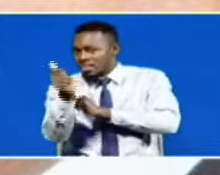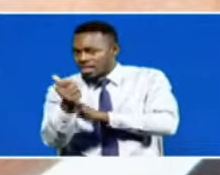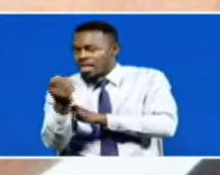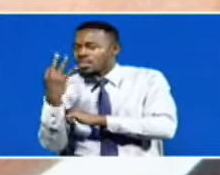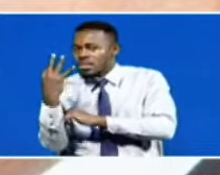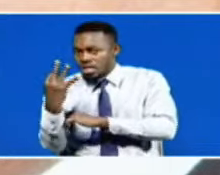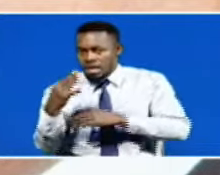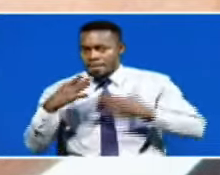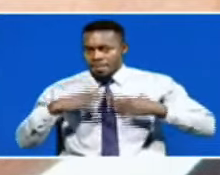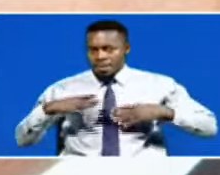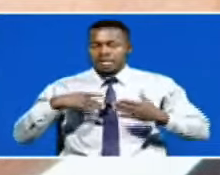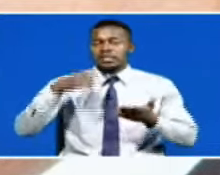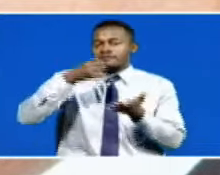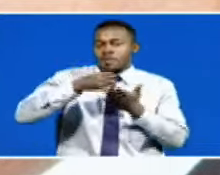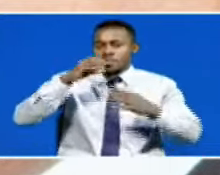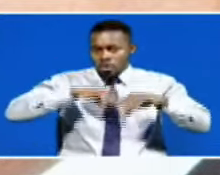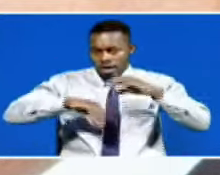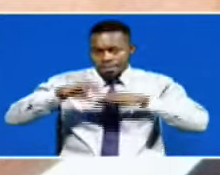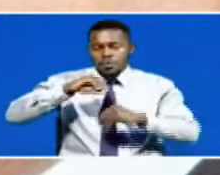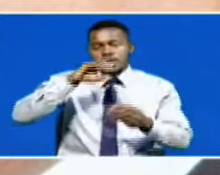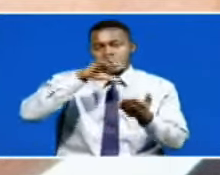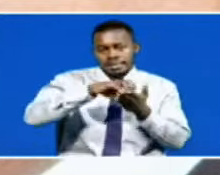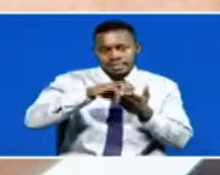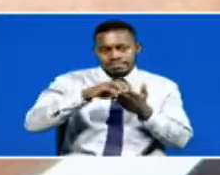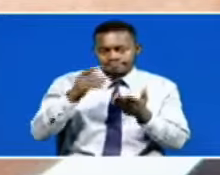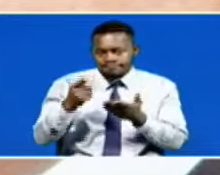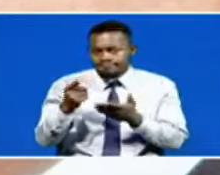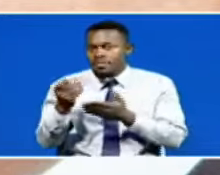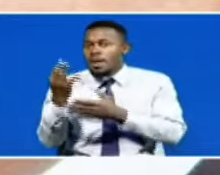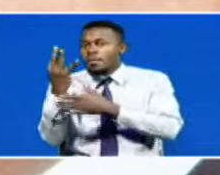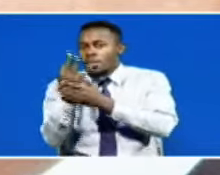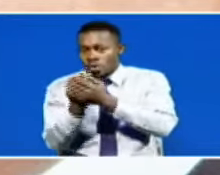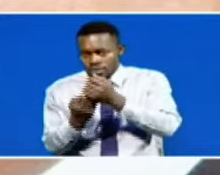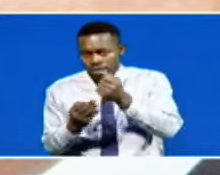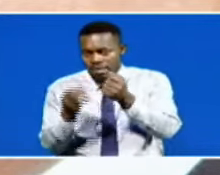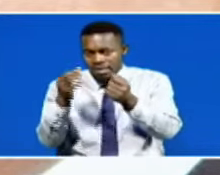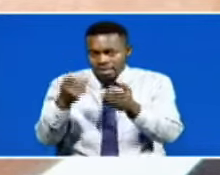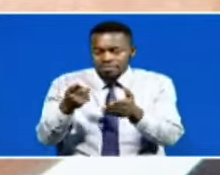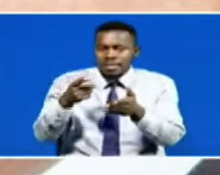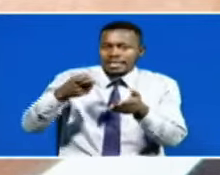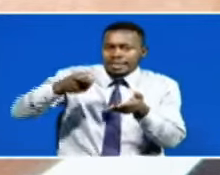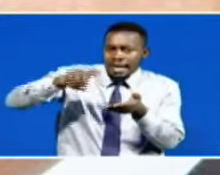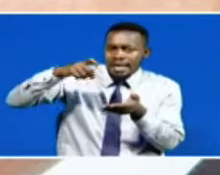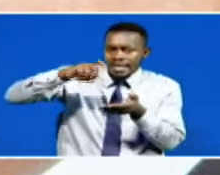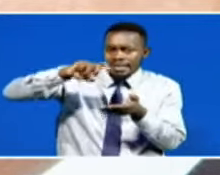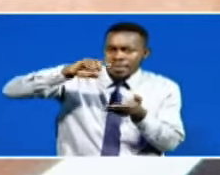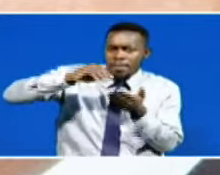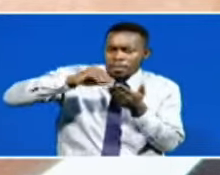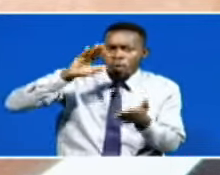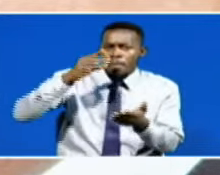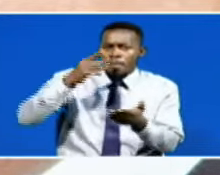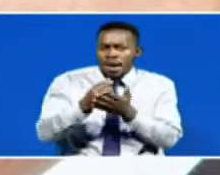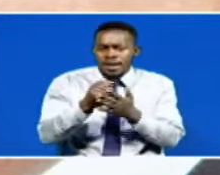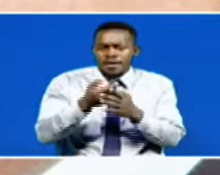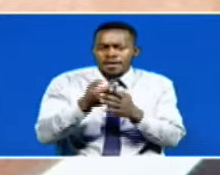ya utalii Lea Gweyo wanadaiwa kuongeza gharama ya ujenzi wa chuo hicho kutoka shilingi